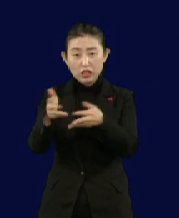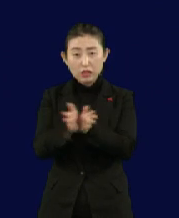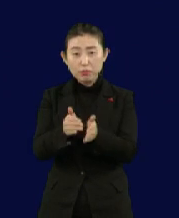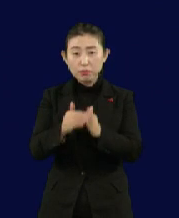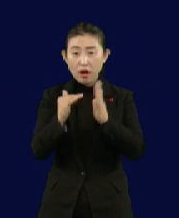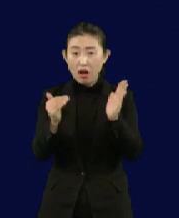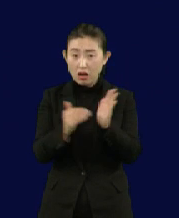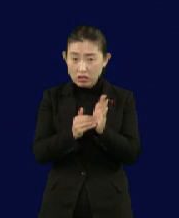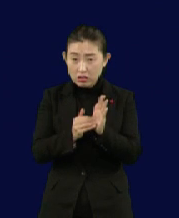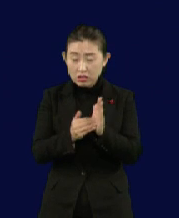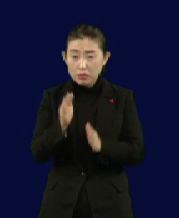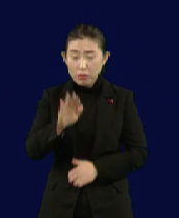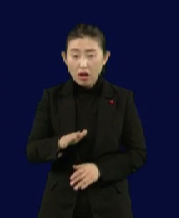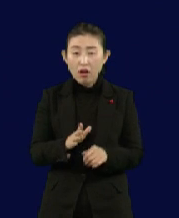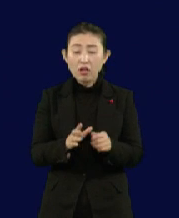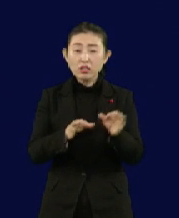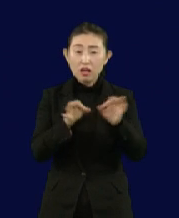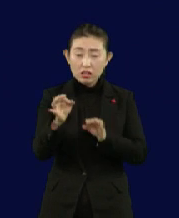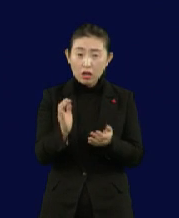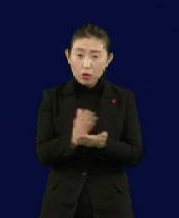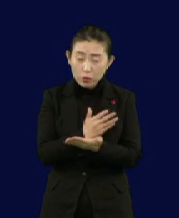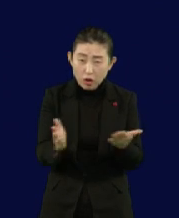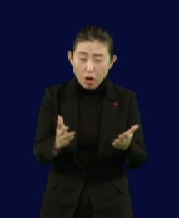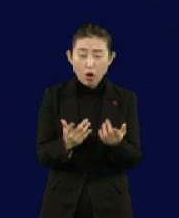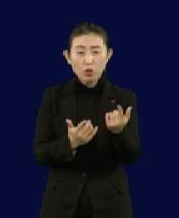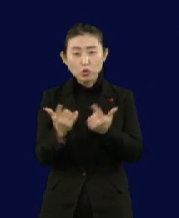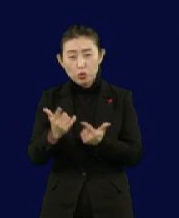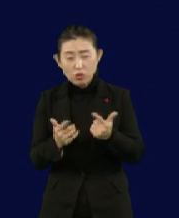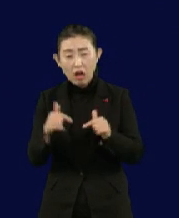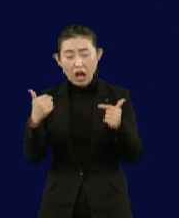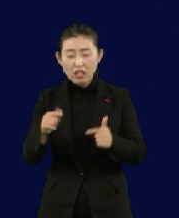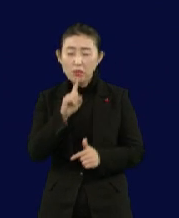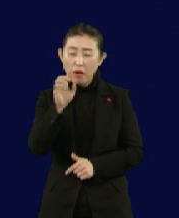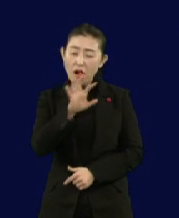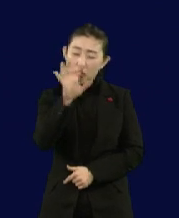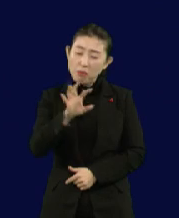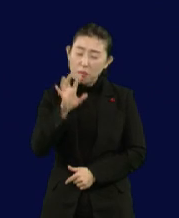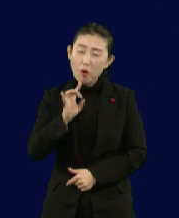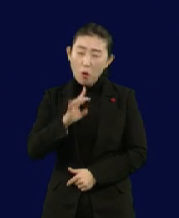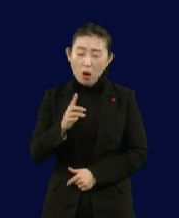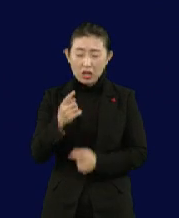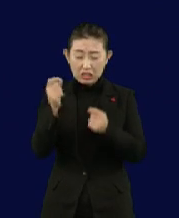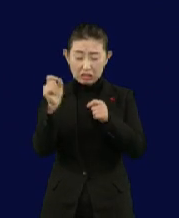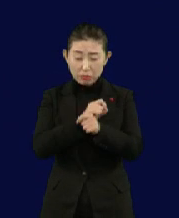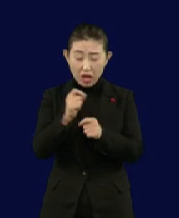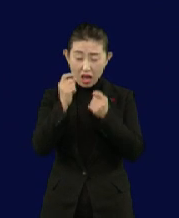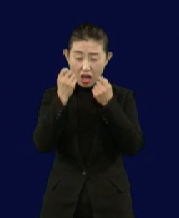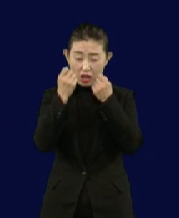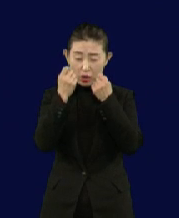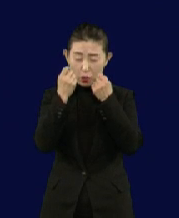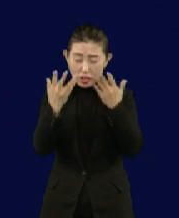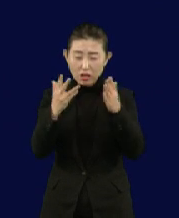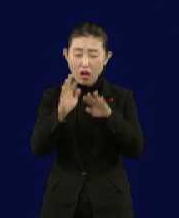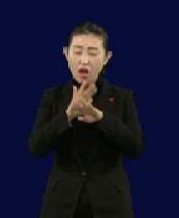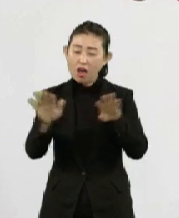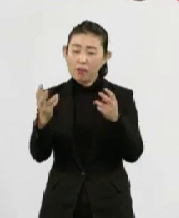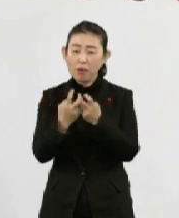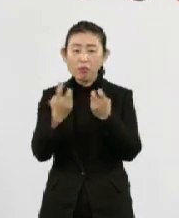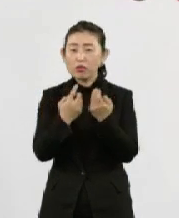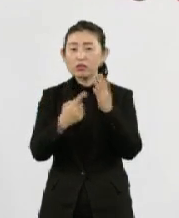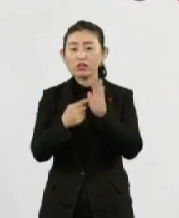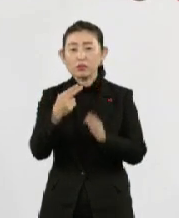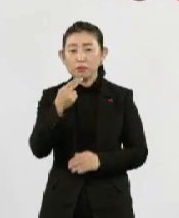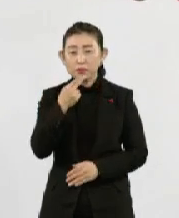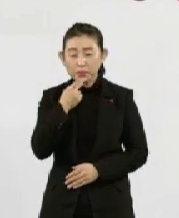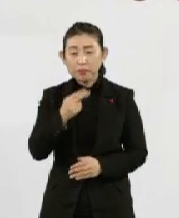상가 공급 시기의 조정, 용도 전환 등 뻔한 답을 내놓거나 답이 없는 경우도 있었습니다.